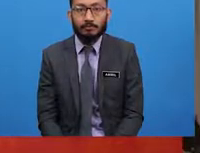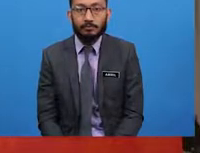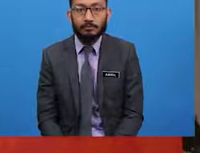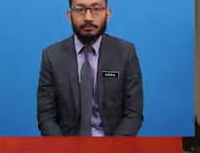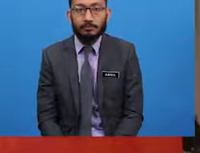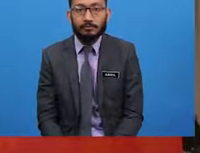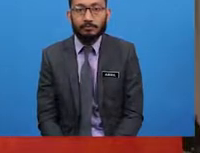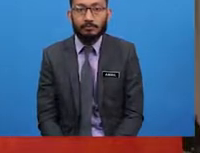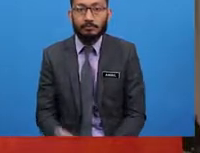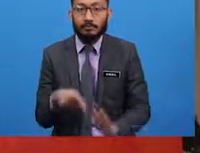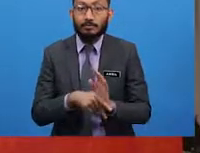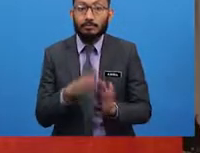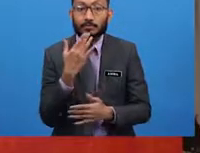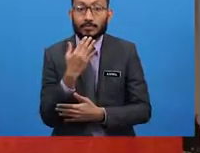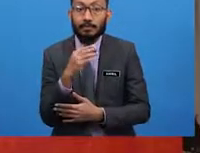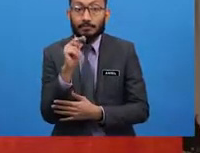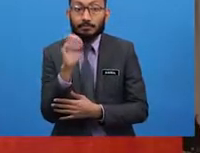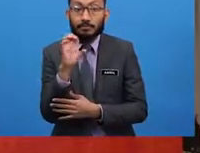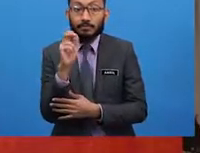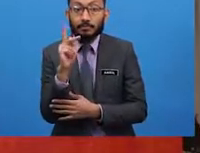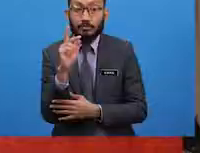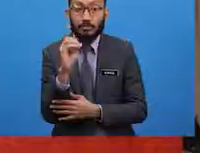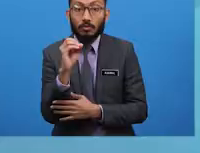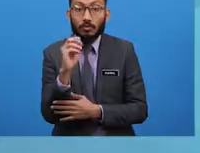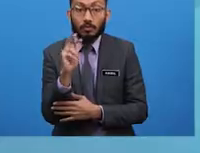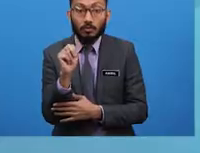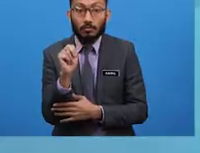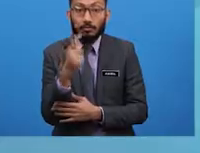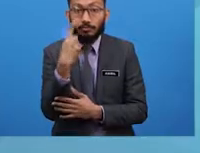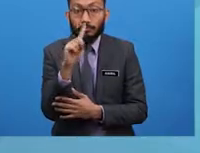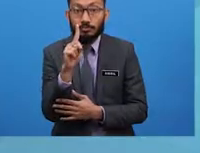Perwarna Naptol untuk menghasilkan warna biru dan merah.